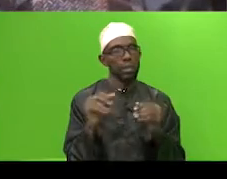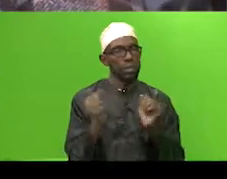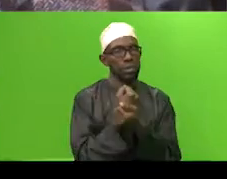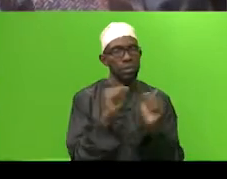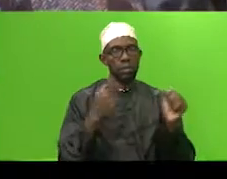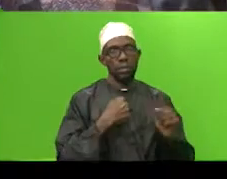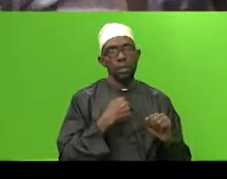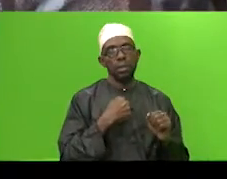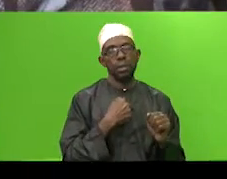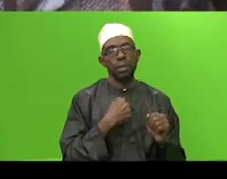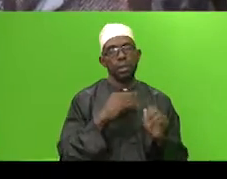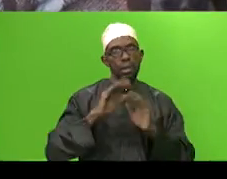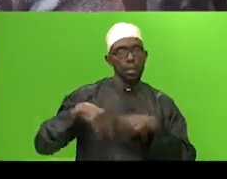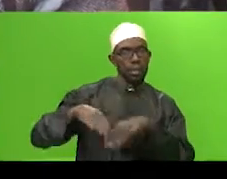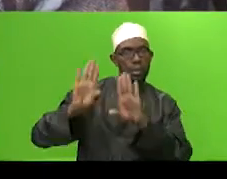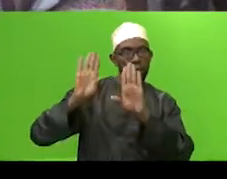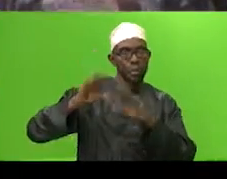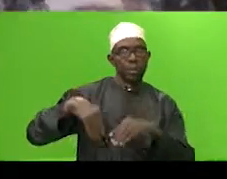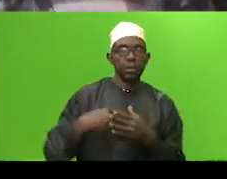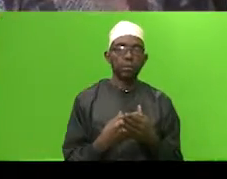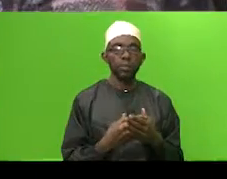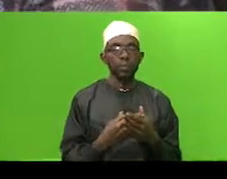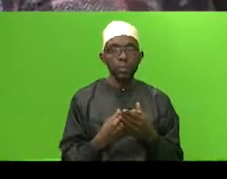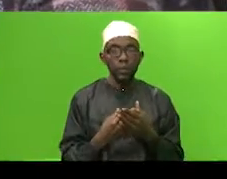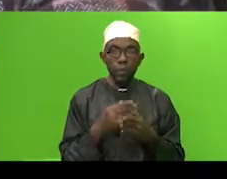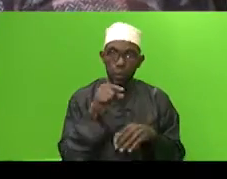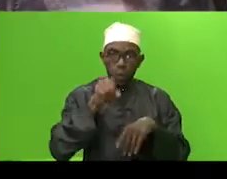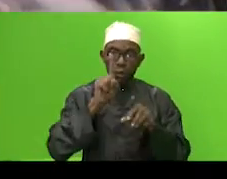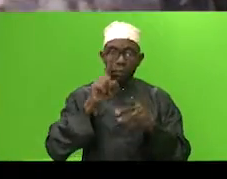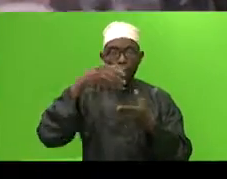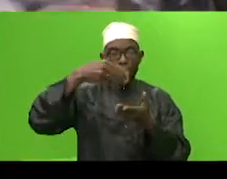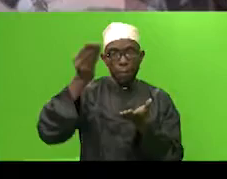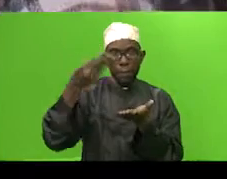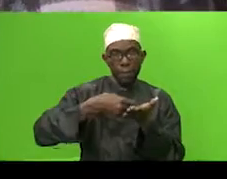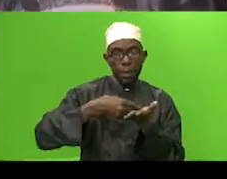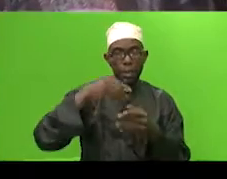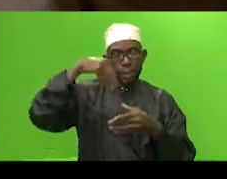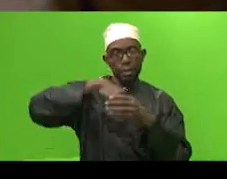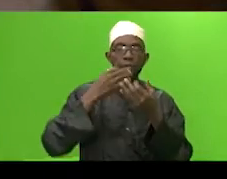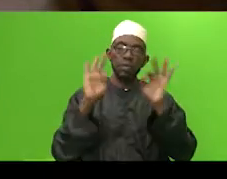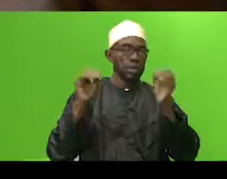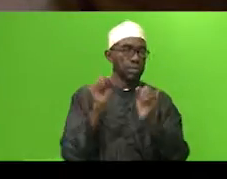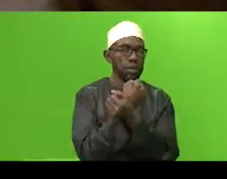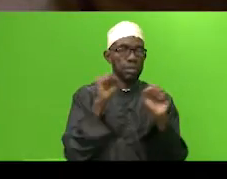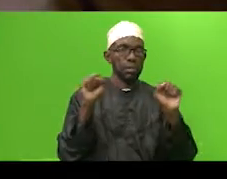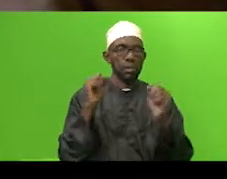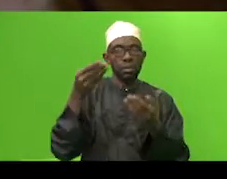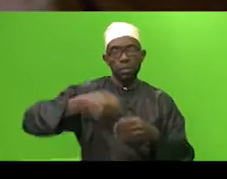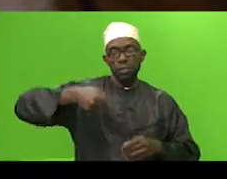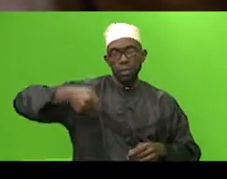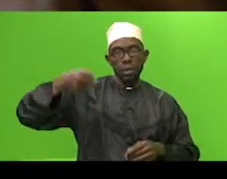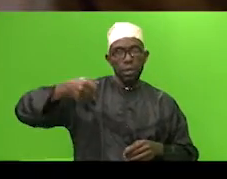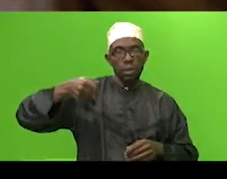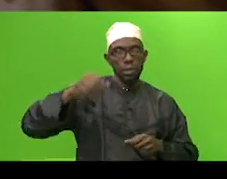hapana. Anawacha kazi ana. Na wewe umenunua uwezi kumwekea bure. Hizo mifuko